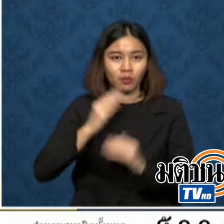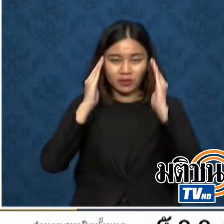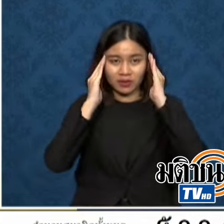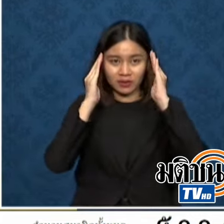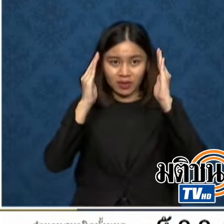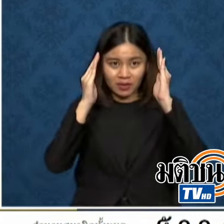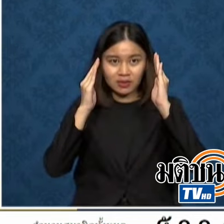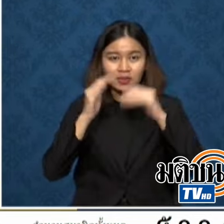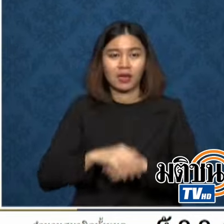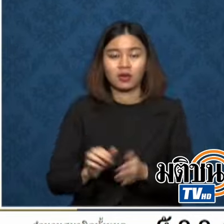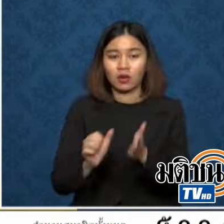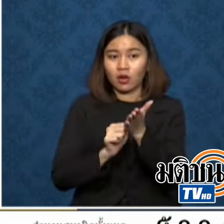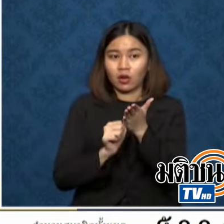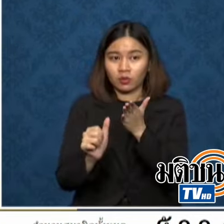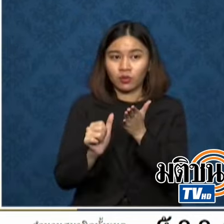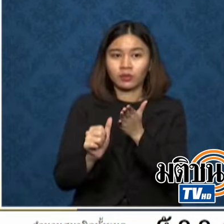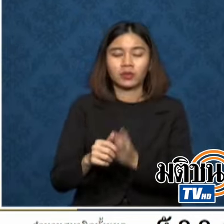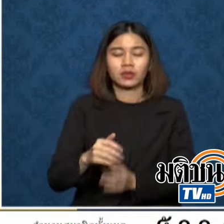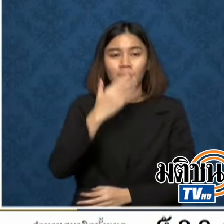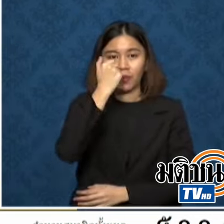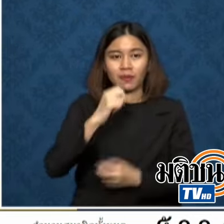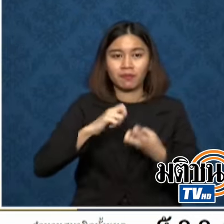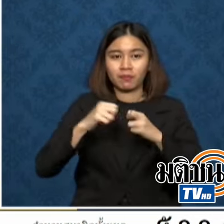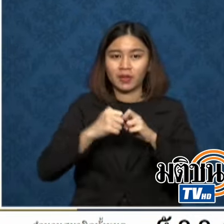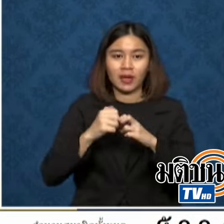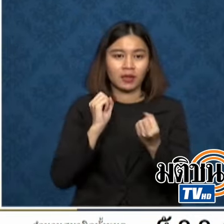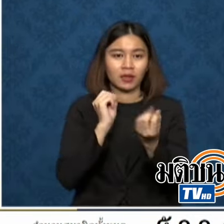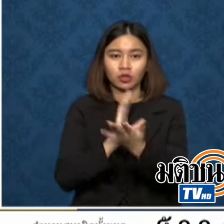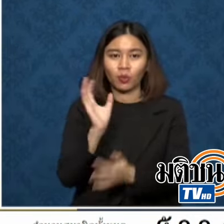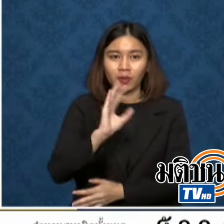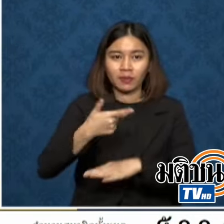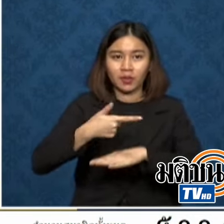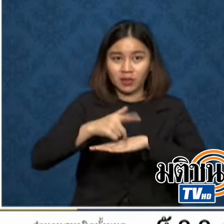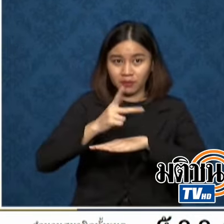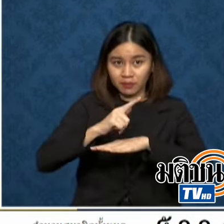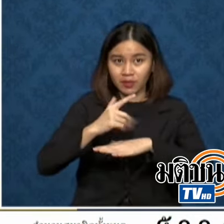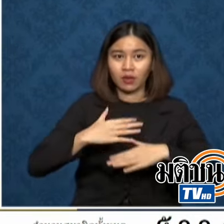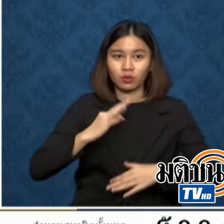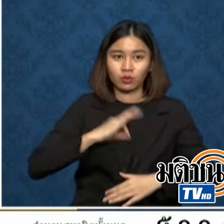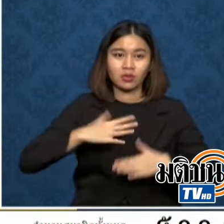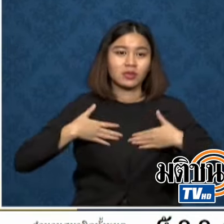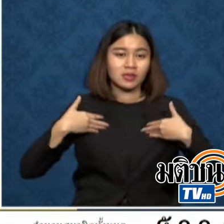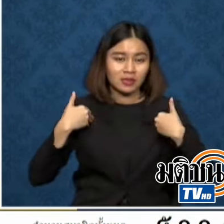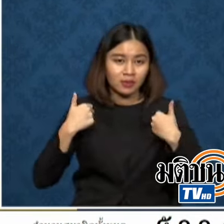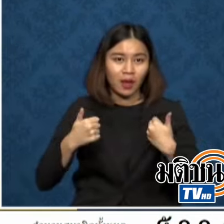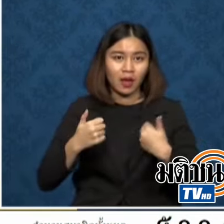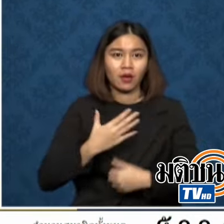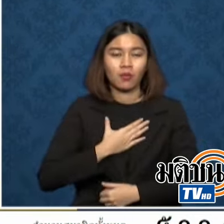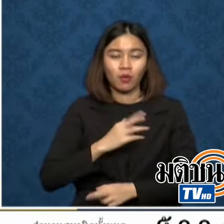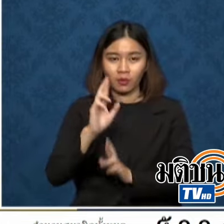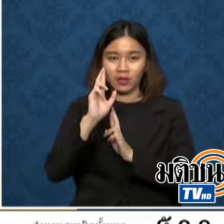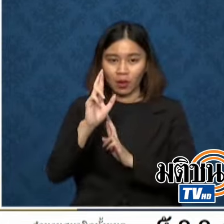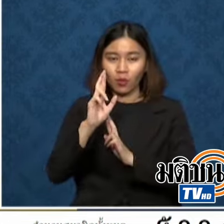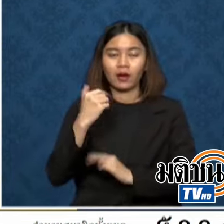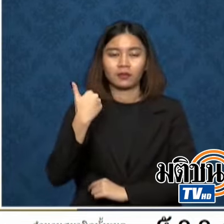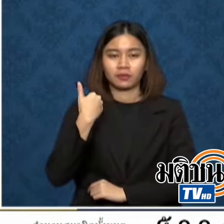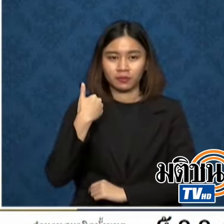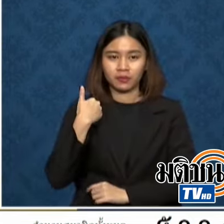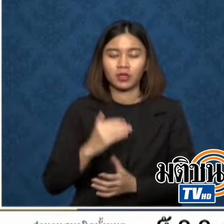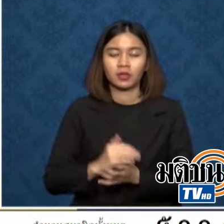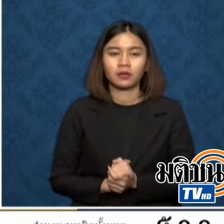จะสรีนออกนะครับเพื่อไม่ให้เกิดปัญหาเอ่อระหว่างประเทศแล้วก็ให้ท่านประธานสบายใจได้นะครับว่าผมได้ระมัดระวังเรื่องพวกนี้